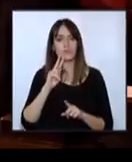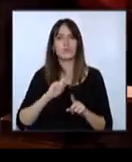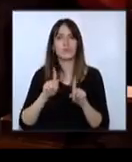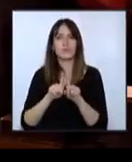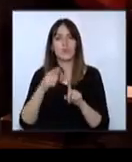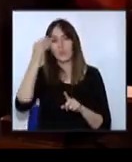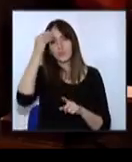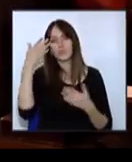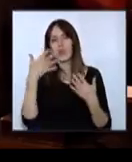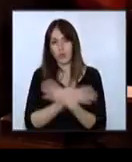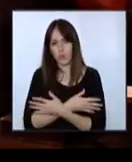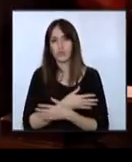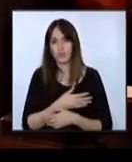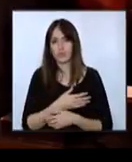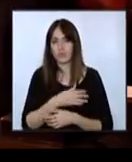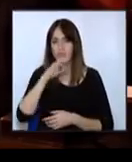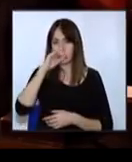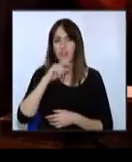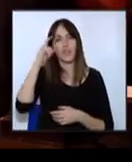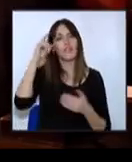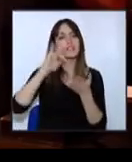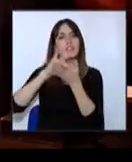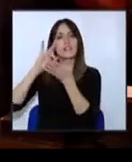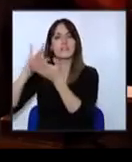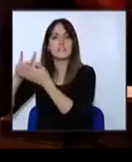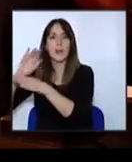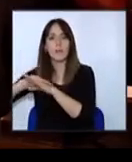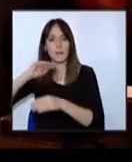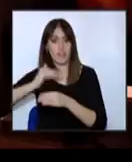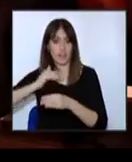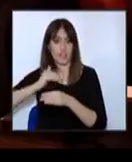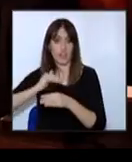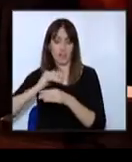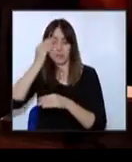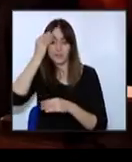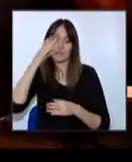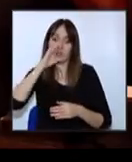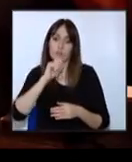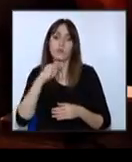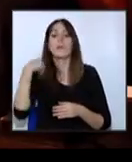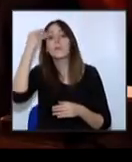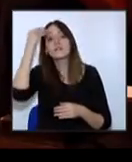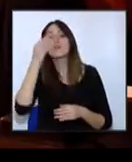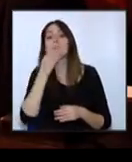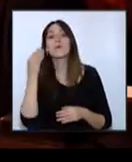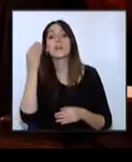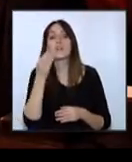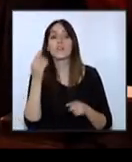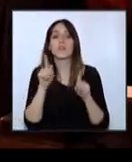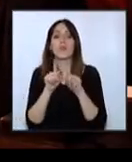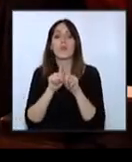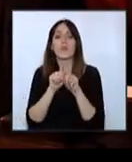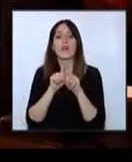error doncs, les fetges que s'han elegit enguany pel mercat medieval. Entenem que hauria estat molt millor, en vez de fer-les